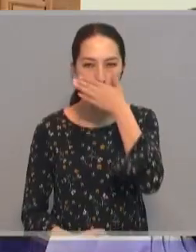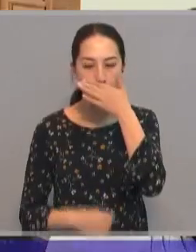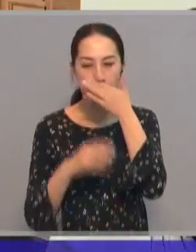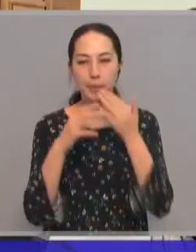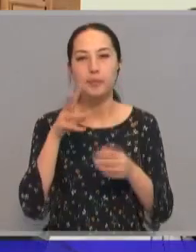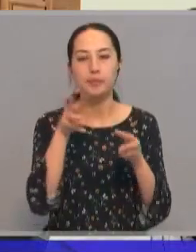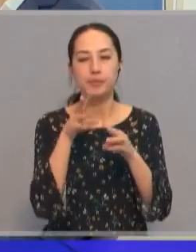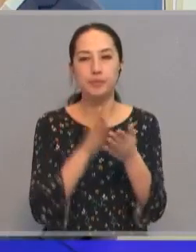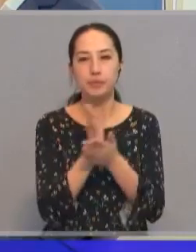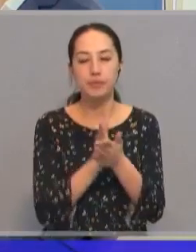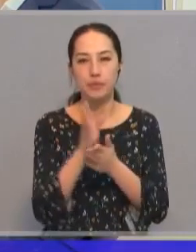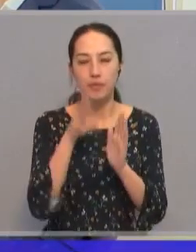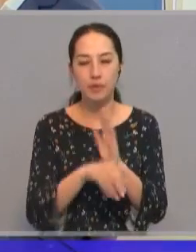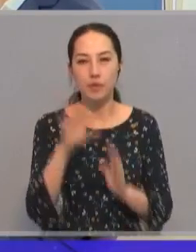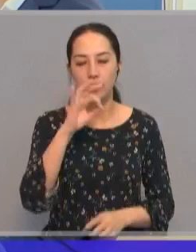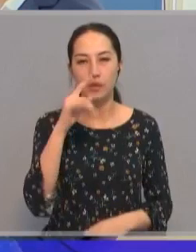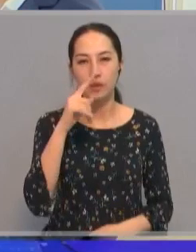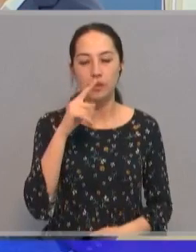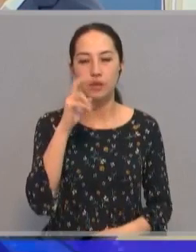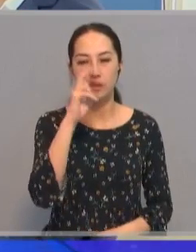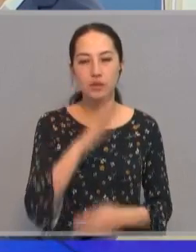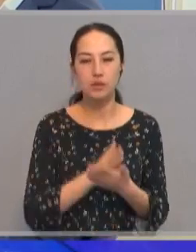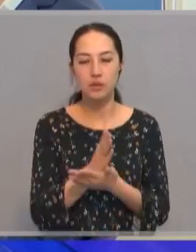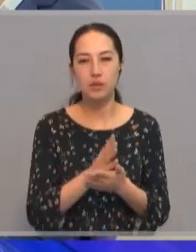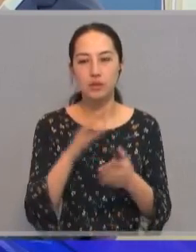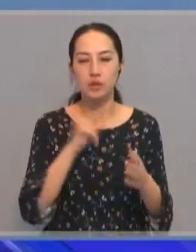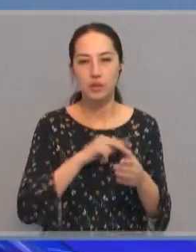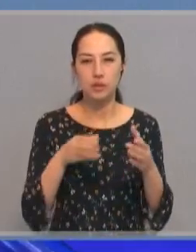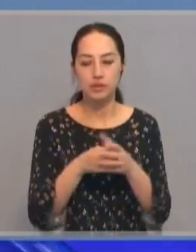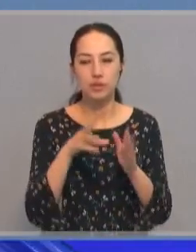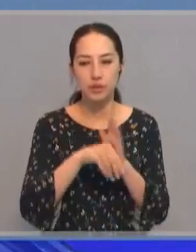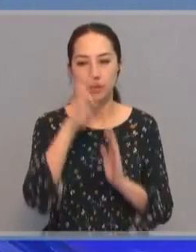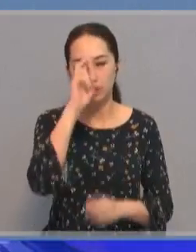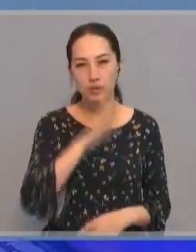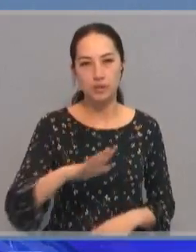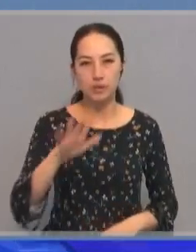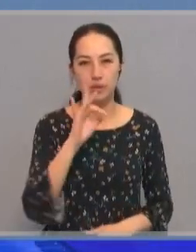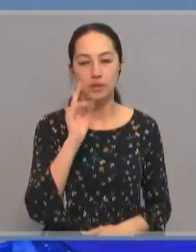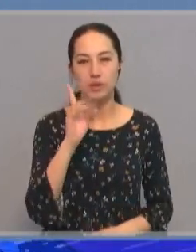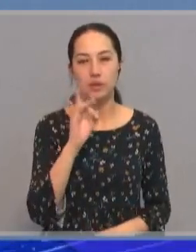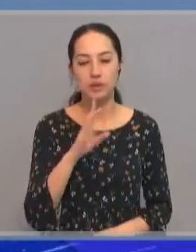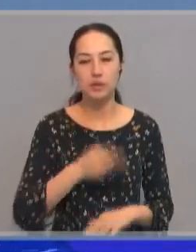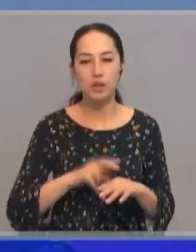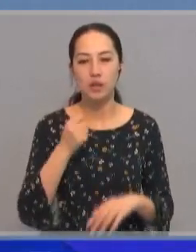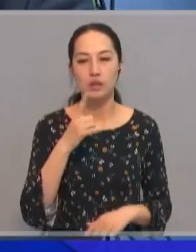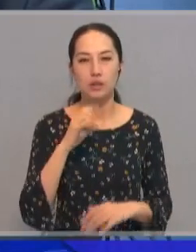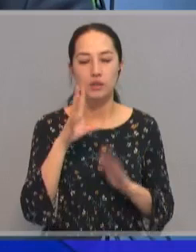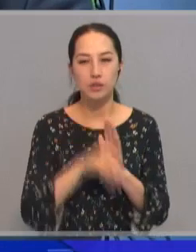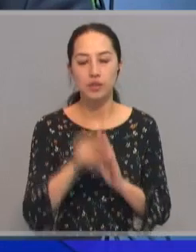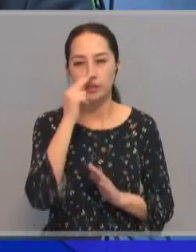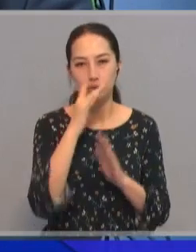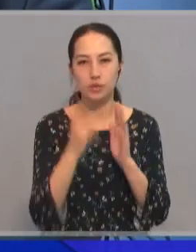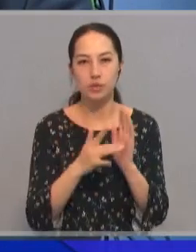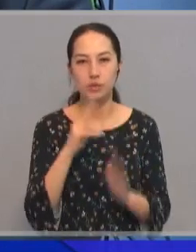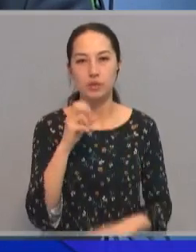Мемлекеттік қызметтер көрсету мәселелер жөніндегі ведомствоаралық жұмыс тобын бұдан былай Қазақстан Республикасы мемлекеттік қызмет істері агенттігінің Шымкент қаласы